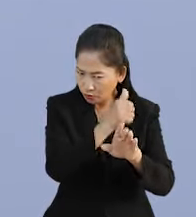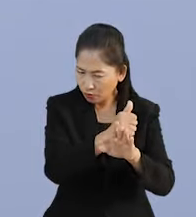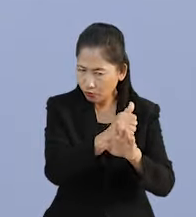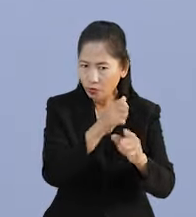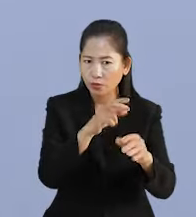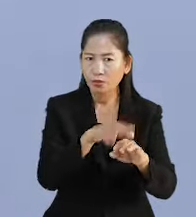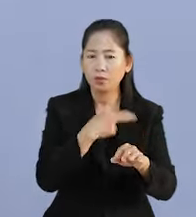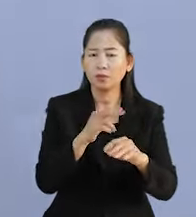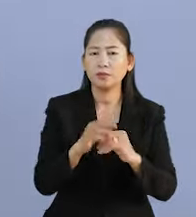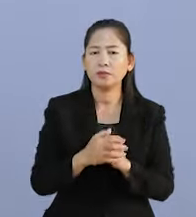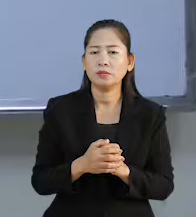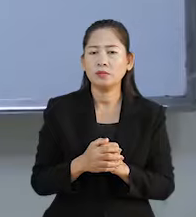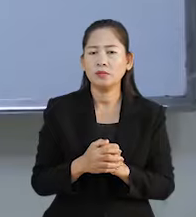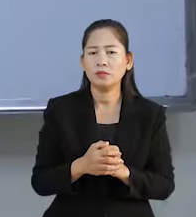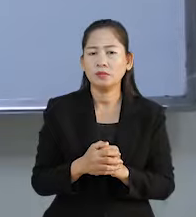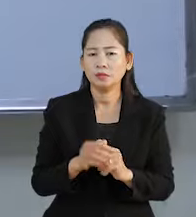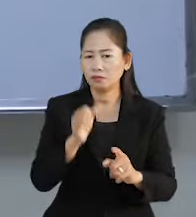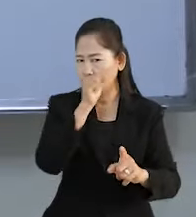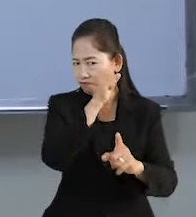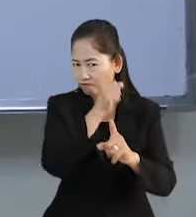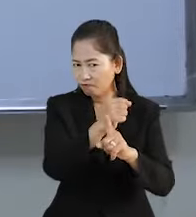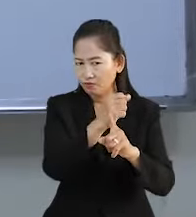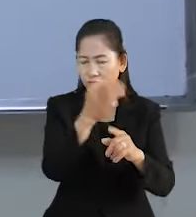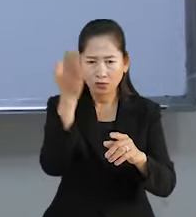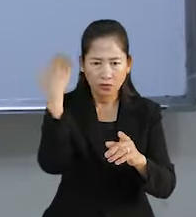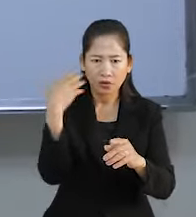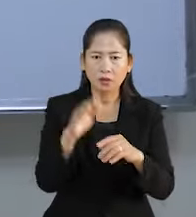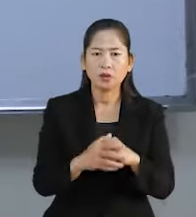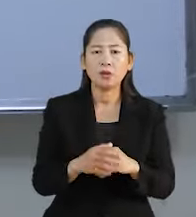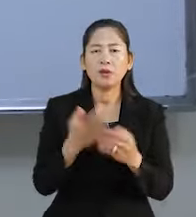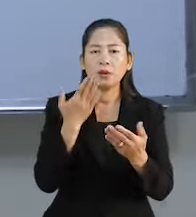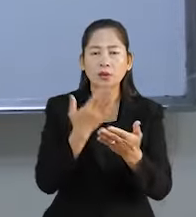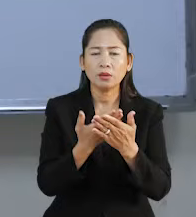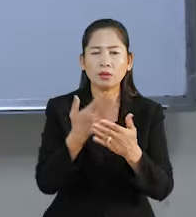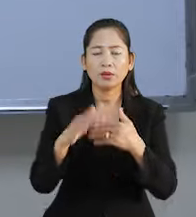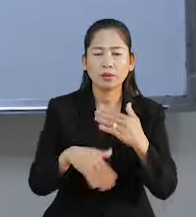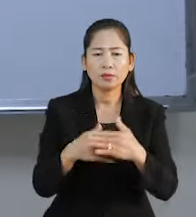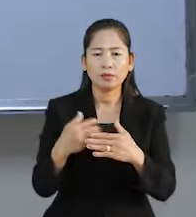ចាវាគុំគួនយូរហើយអរគុណទាំងអស់គ្នា